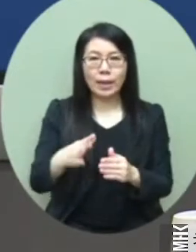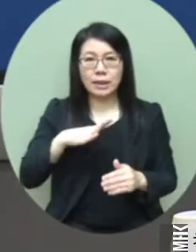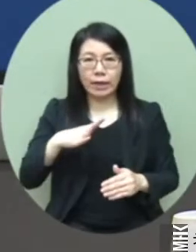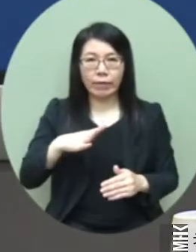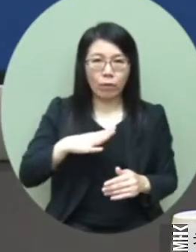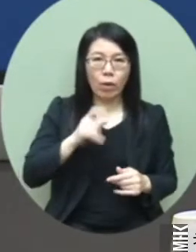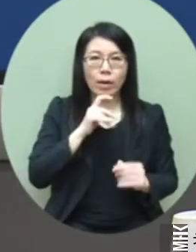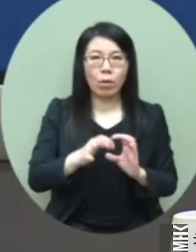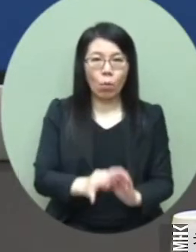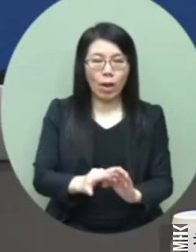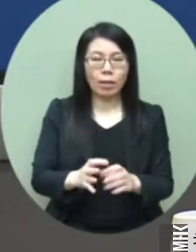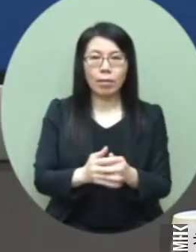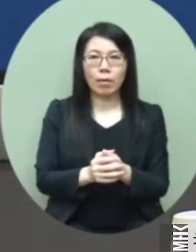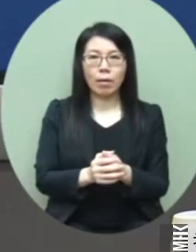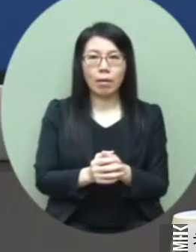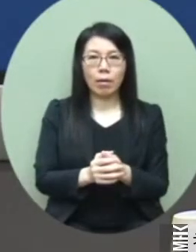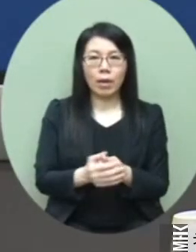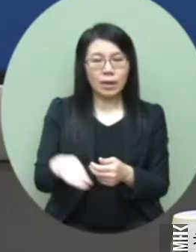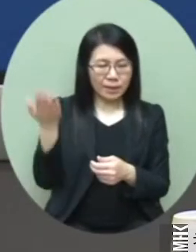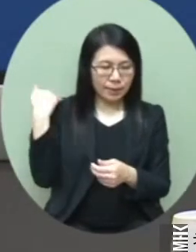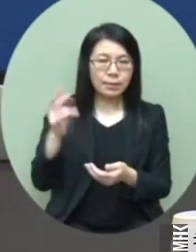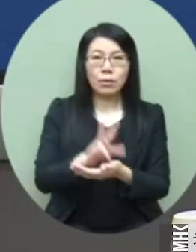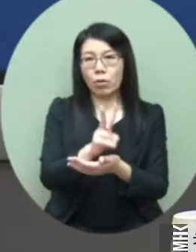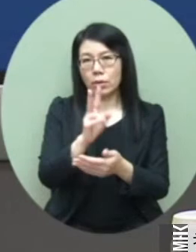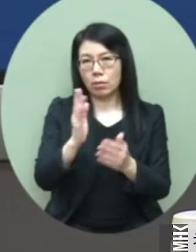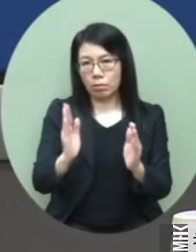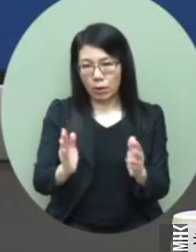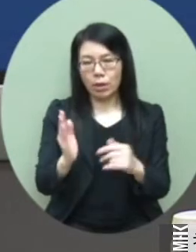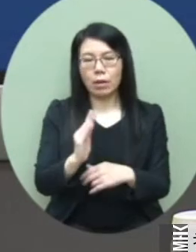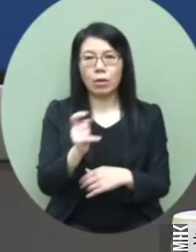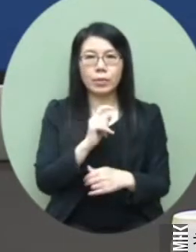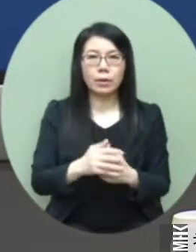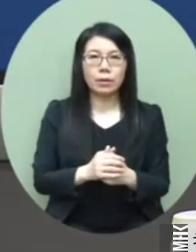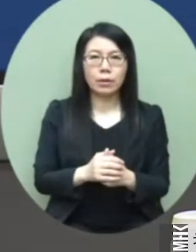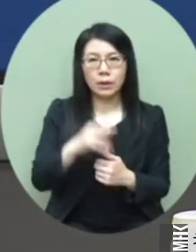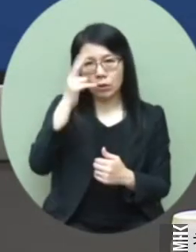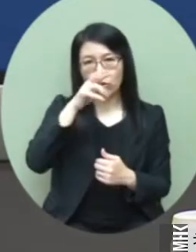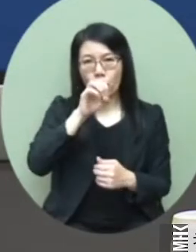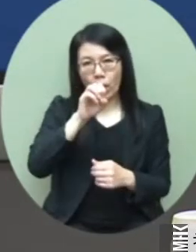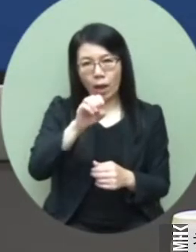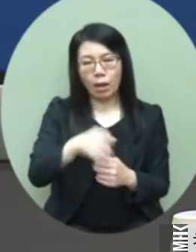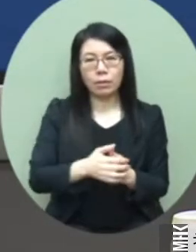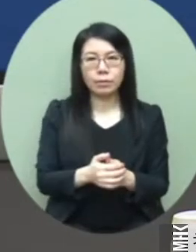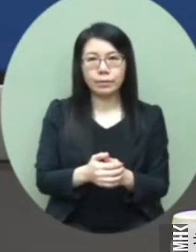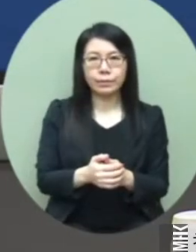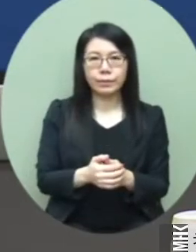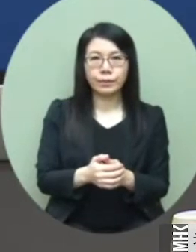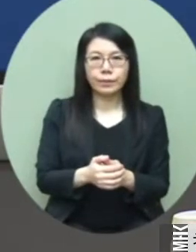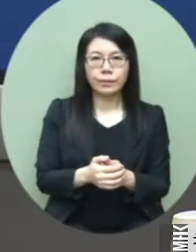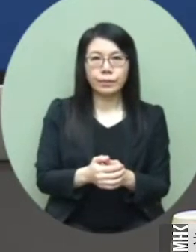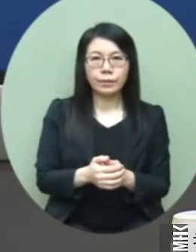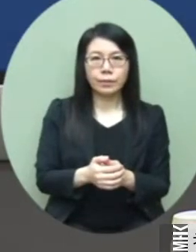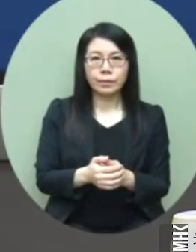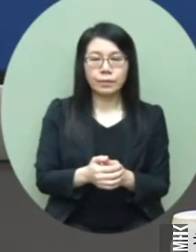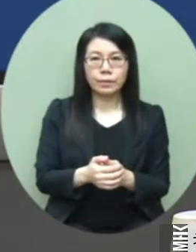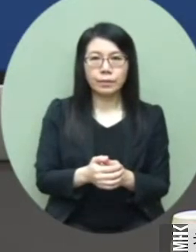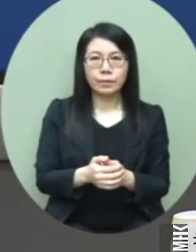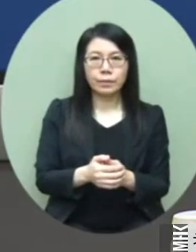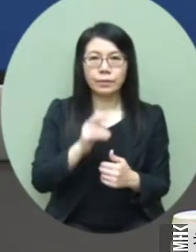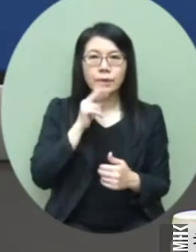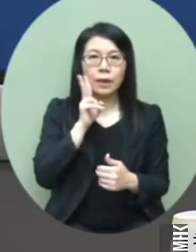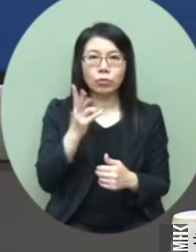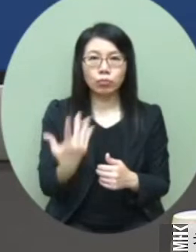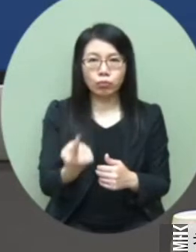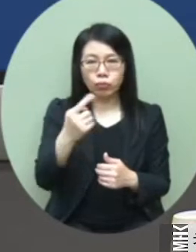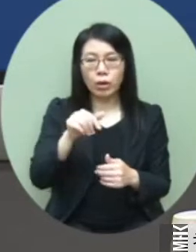在过去2年多，我常常说，这个要是只是一个公共卫生的这个问题，就很简单做一个决